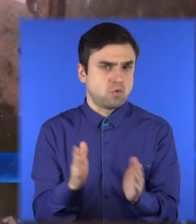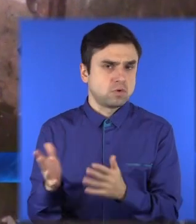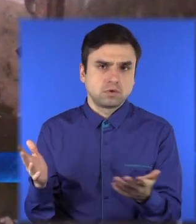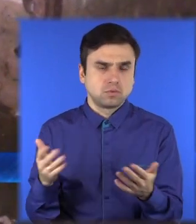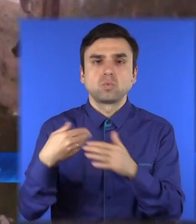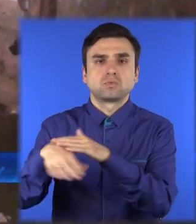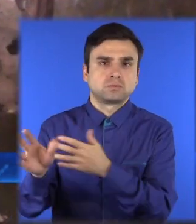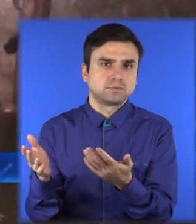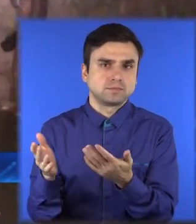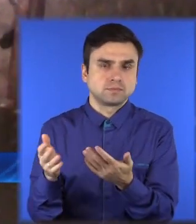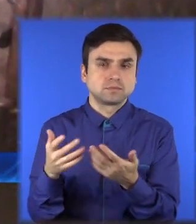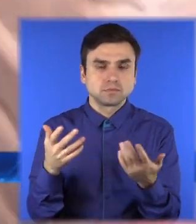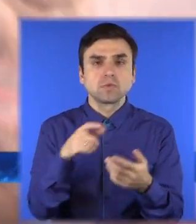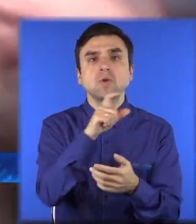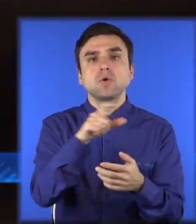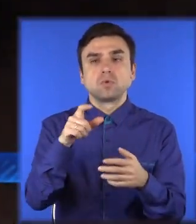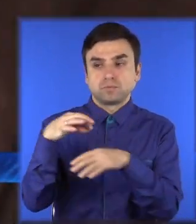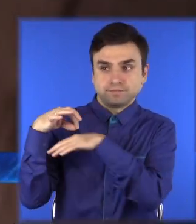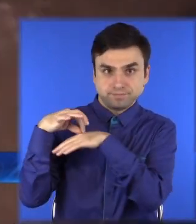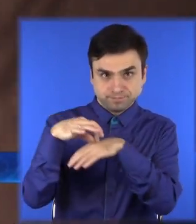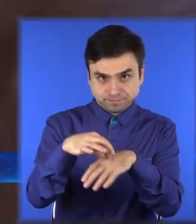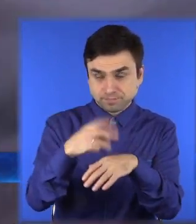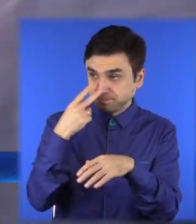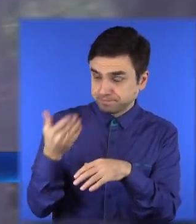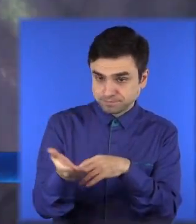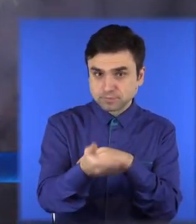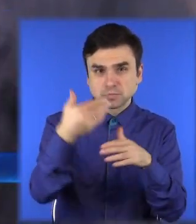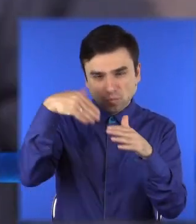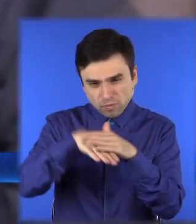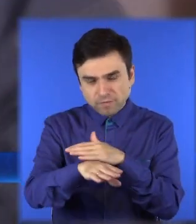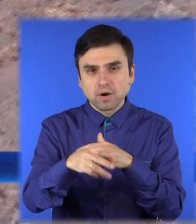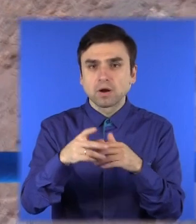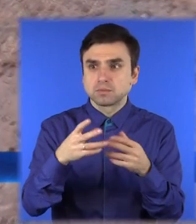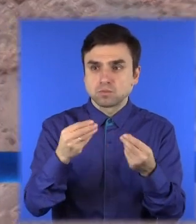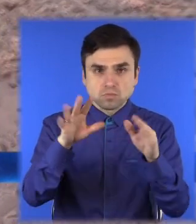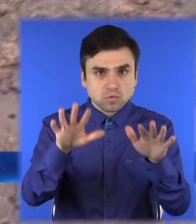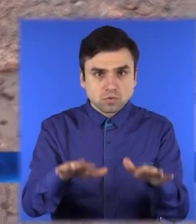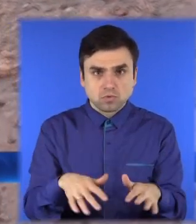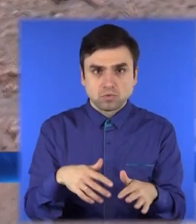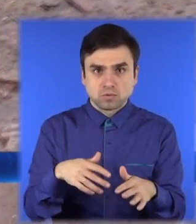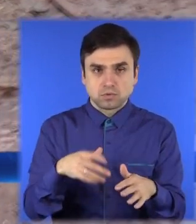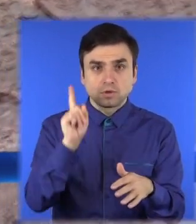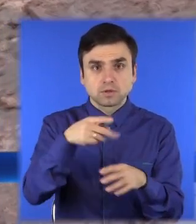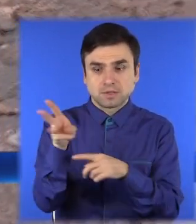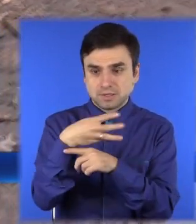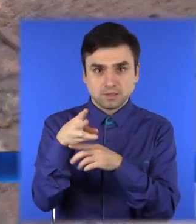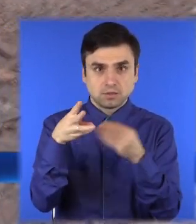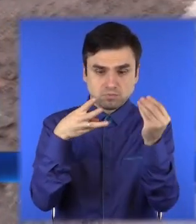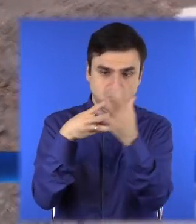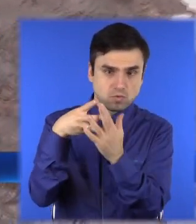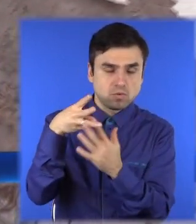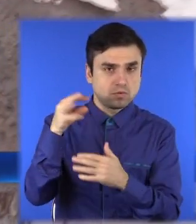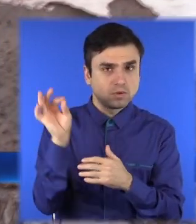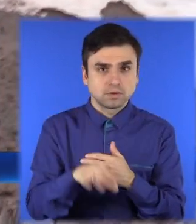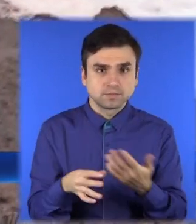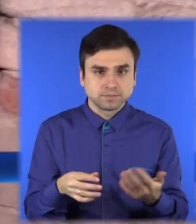Ситуація не змінюється і досі. Дуже волого і мокро. Настільки, що камера нашої знімальної групи одразу запітніла. Рідину хоча й відкачують, але все одно залишається